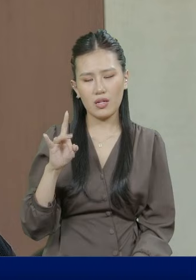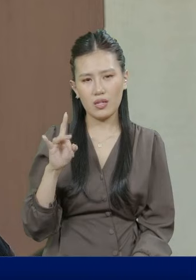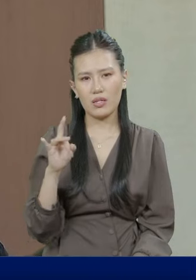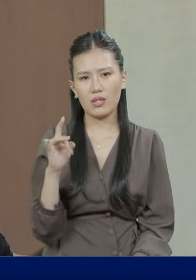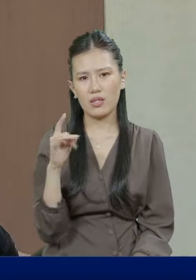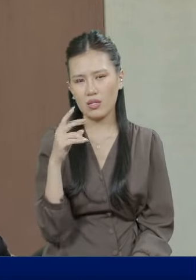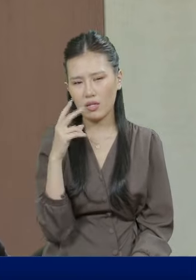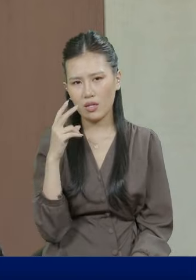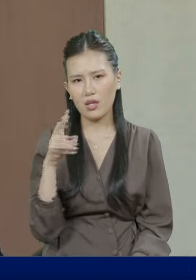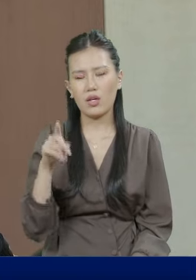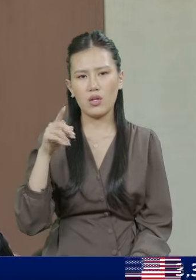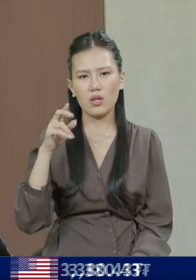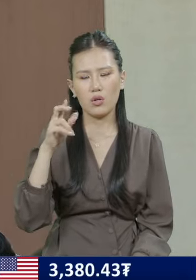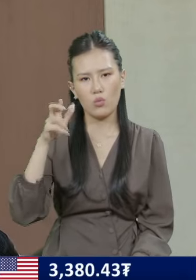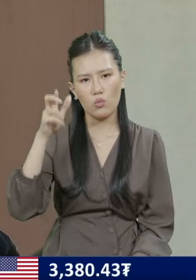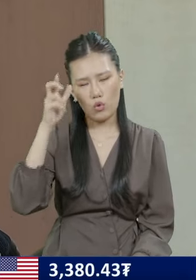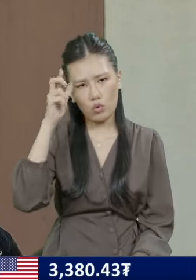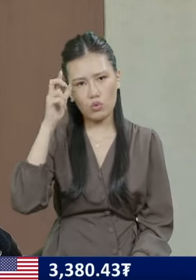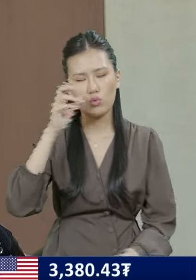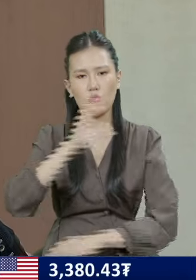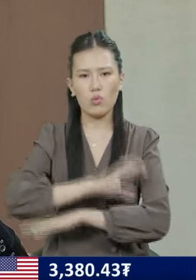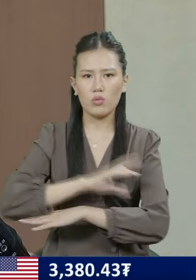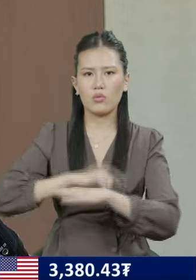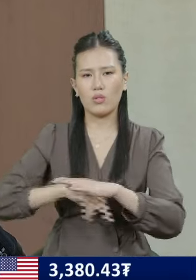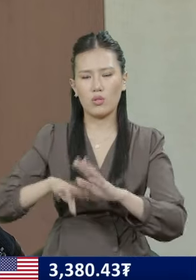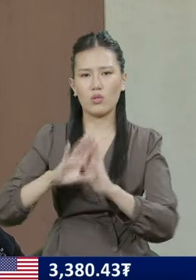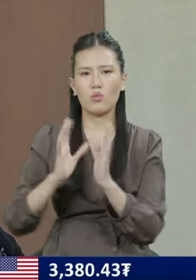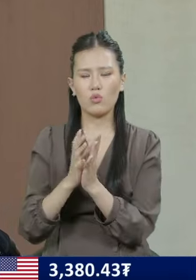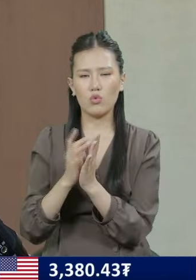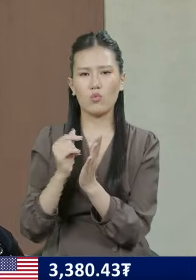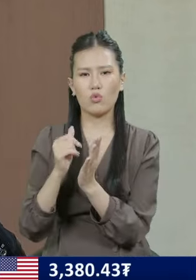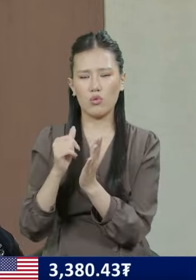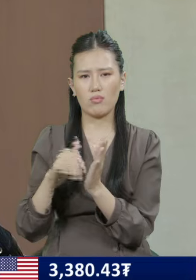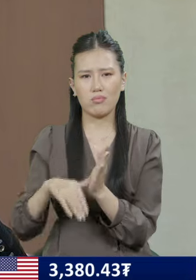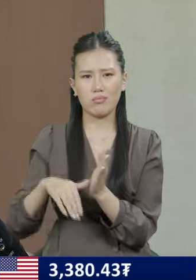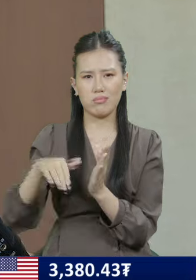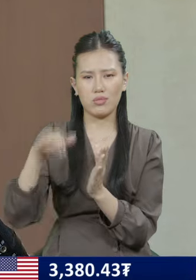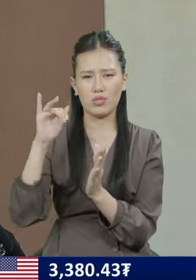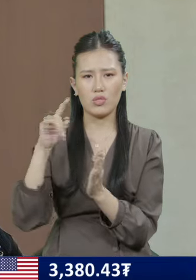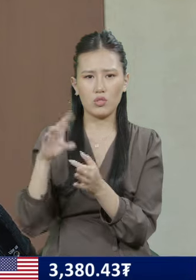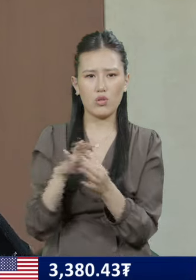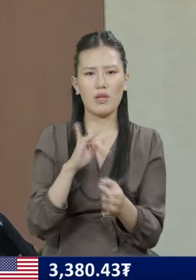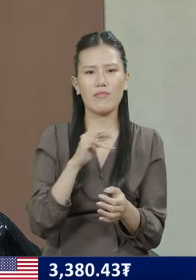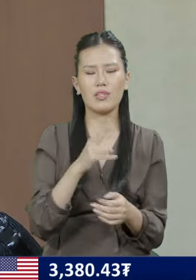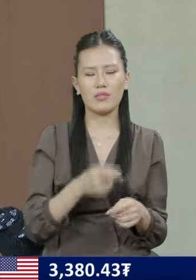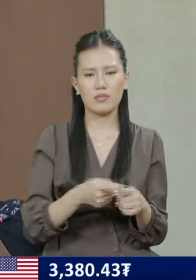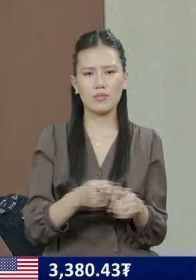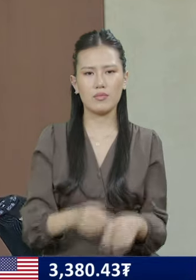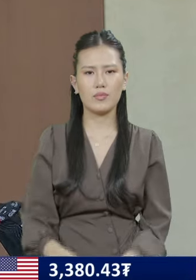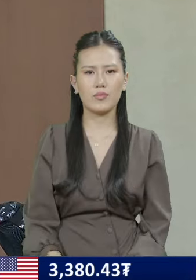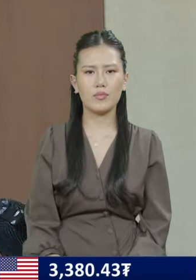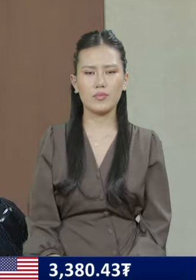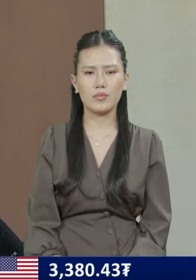энэ босролын сургууль цэцэрлэгийн үйлчлээний төлбөрийн өсөлт бол одоо гол мөрдүүлж байгаа гэж хэлж байна. За өөр үргийн